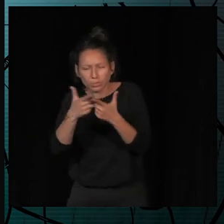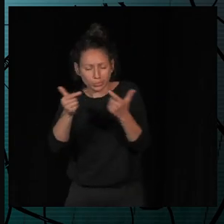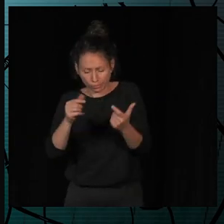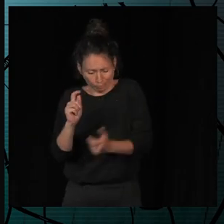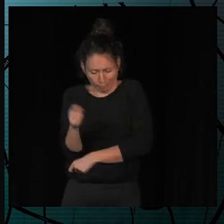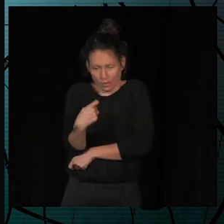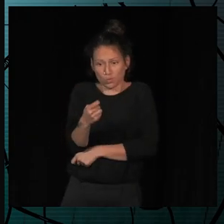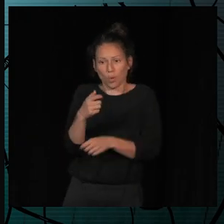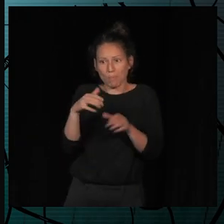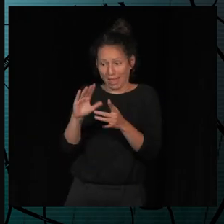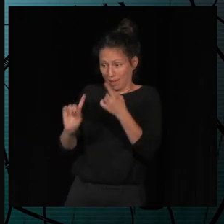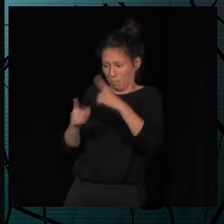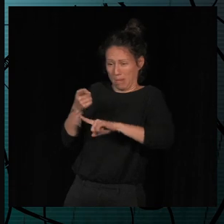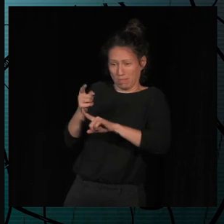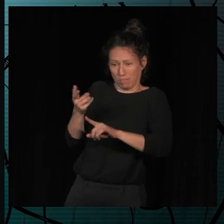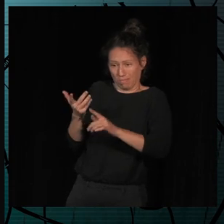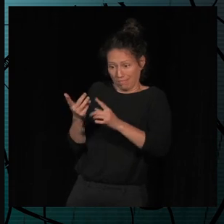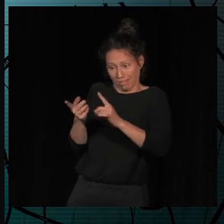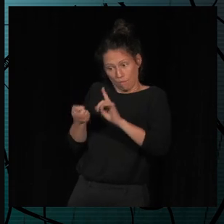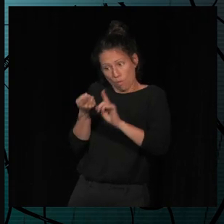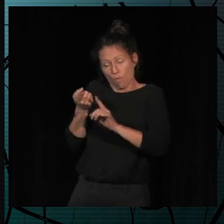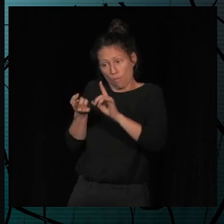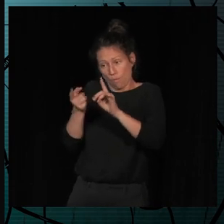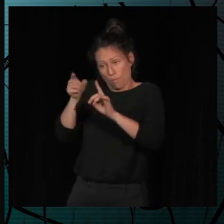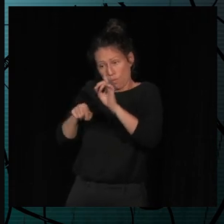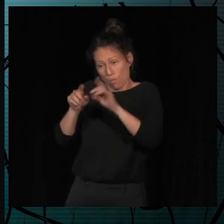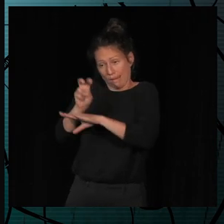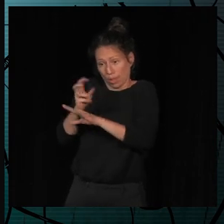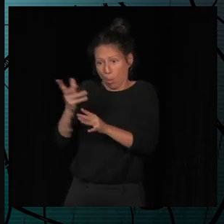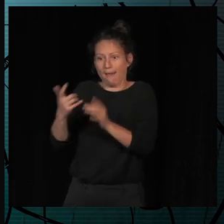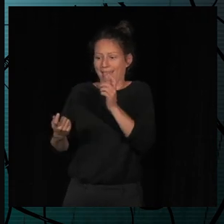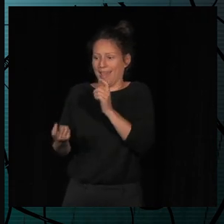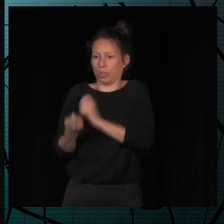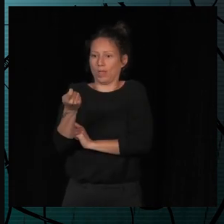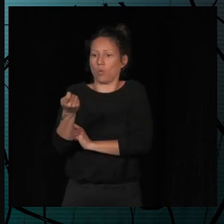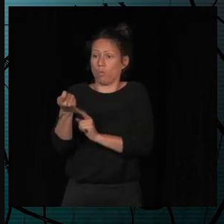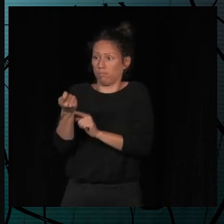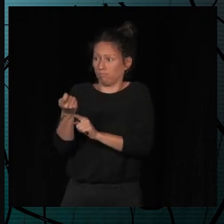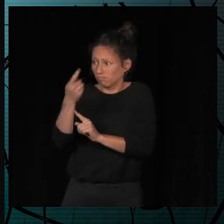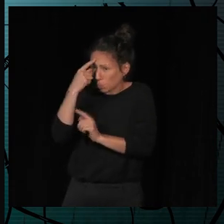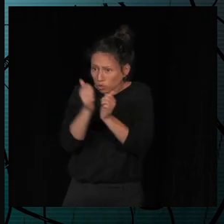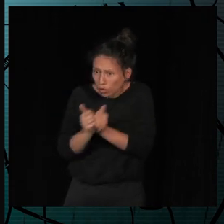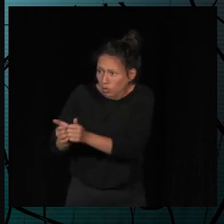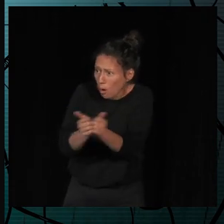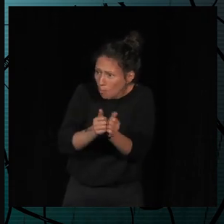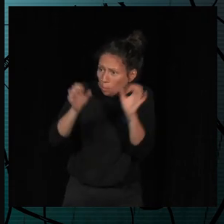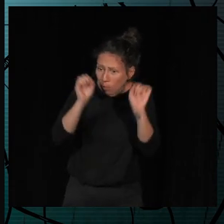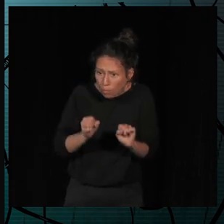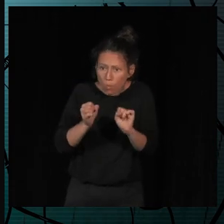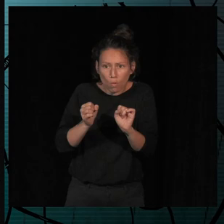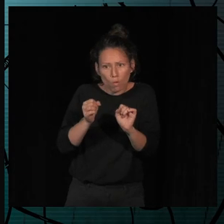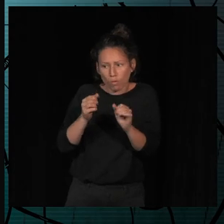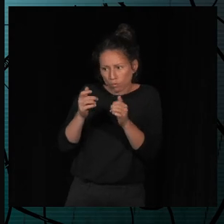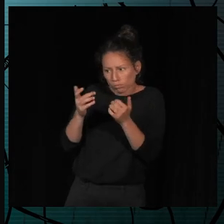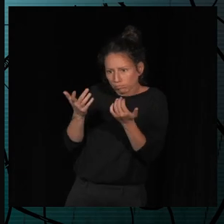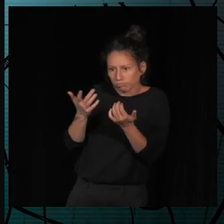qui qui prime à mon sens et j'ai envie de croire qu'on peut tous ensemble jouer un rôle vis-à-vis de de tout ça en étant